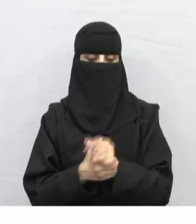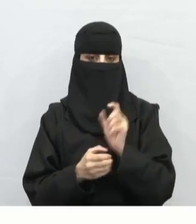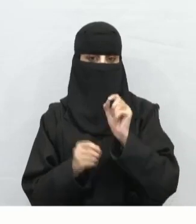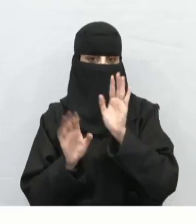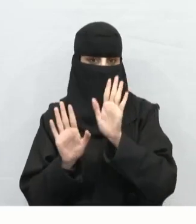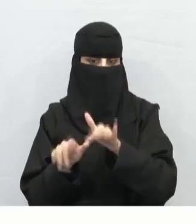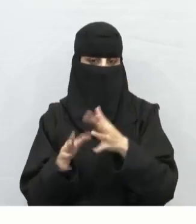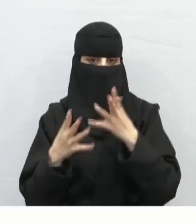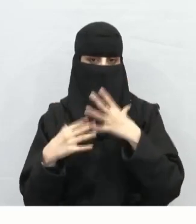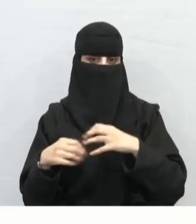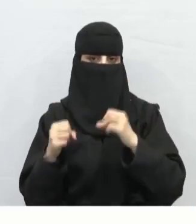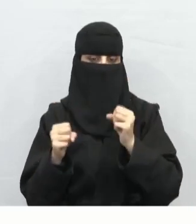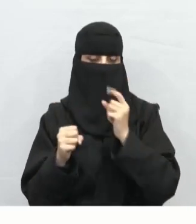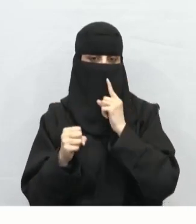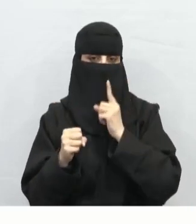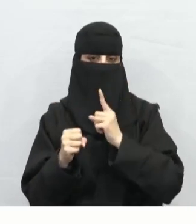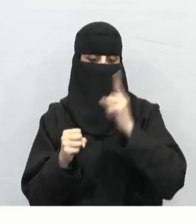ففيه الشفاء